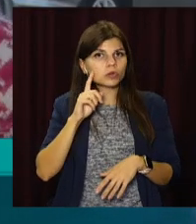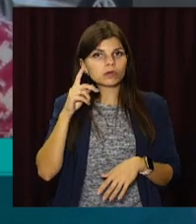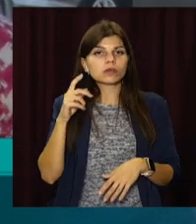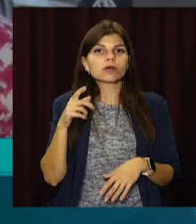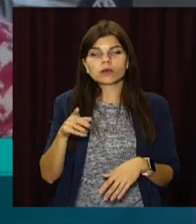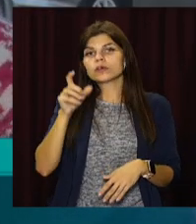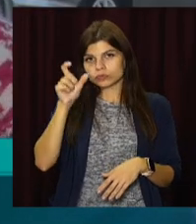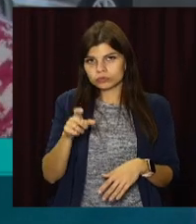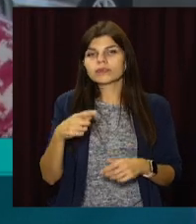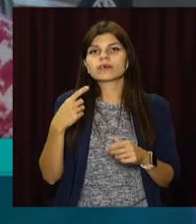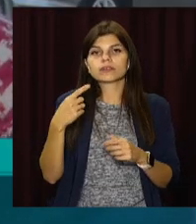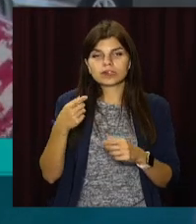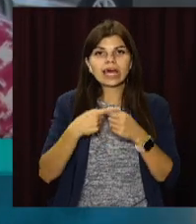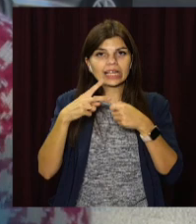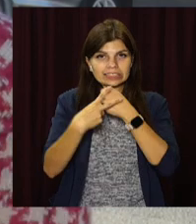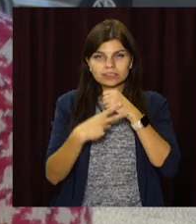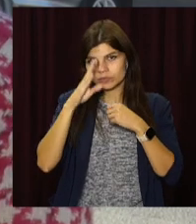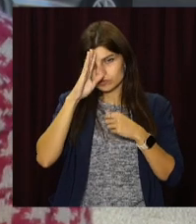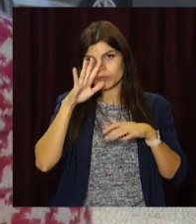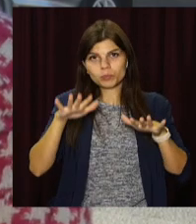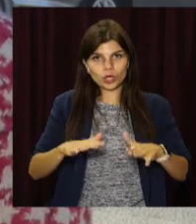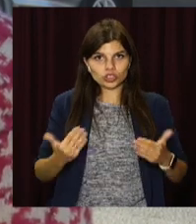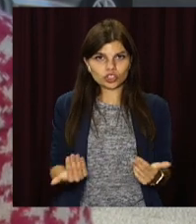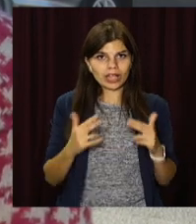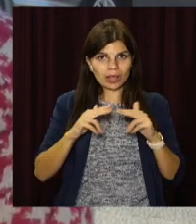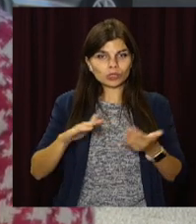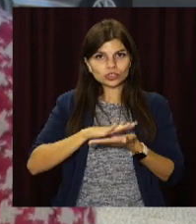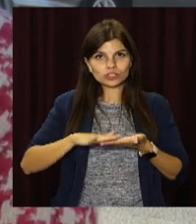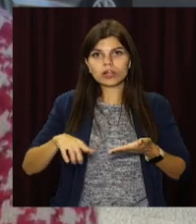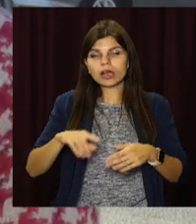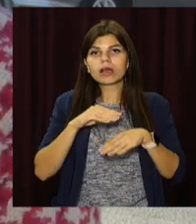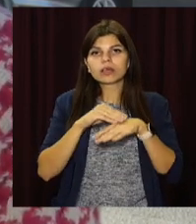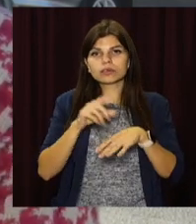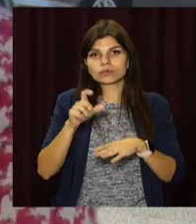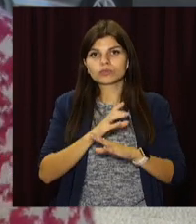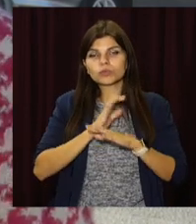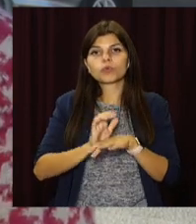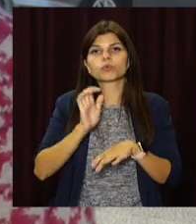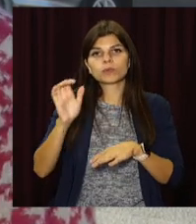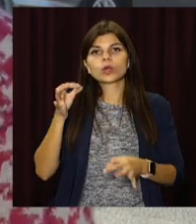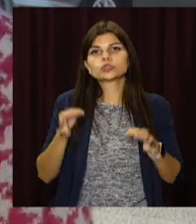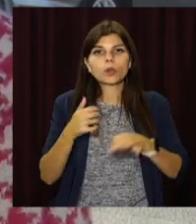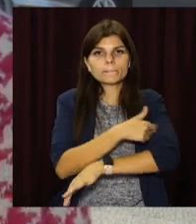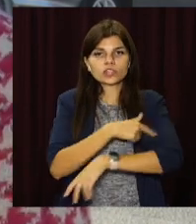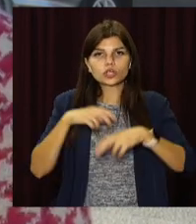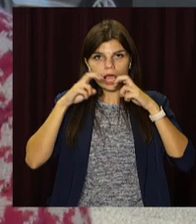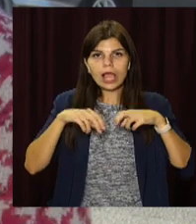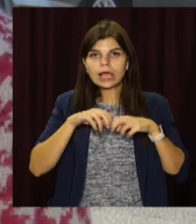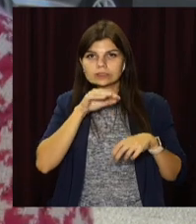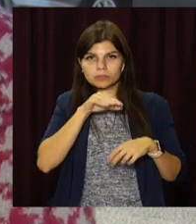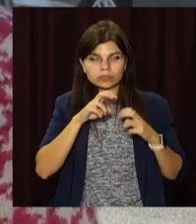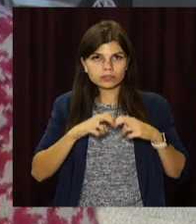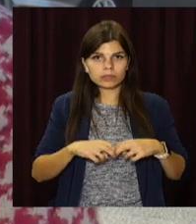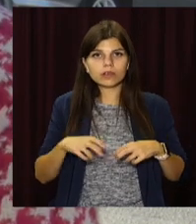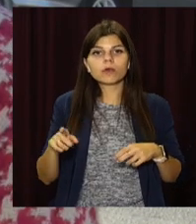Особи встановлено, ним виявився 17-річний місцевий мешканець. Наразі тіло померлого направлено на судово-медичну експертизу.